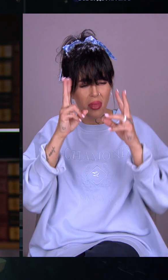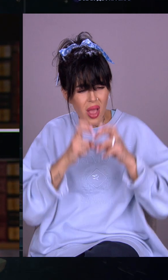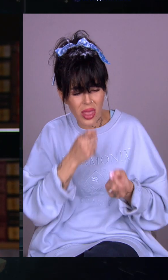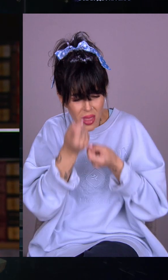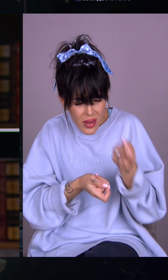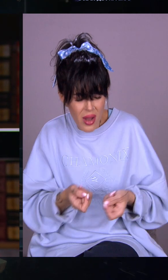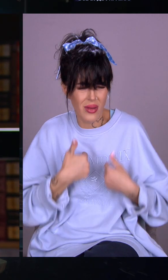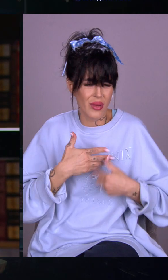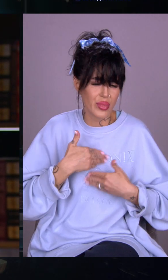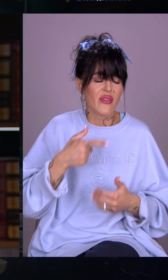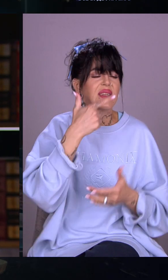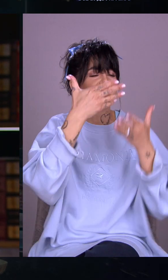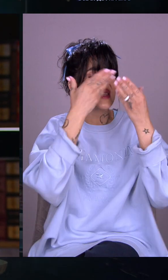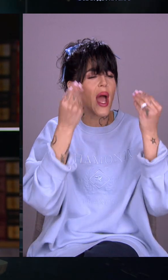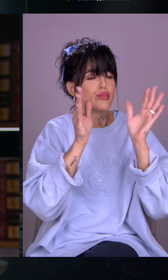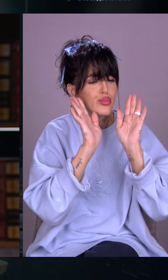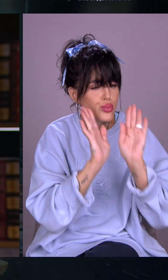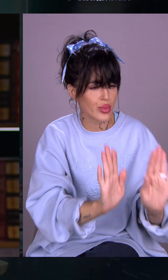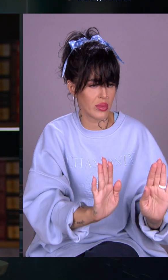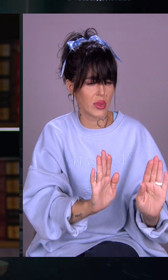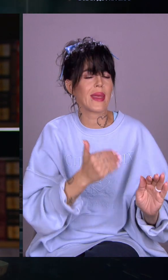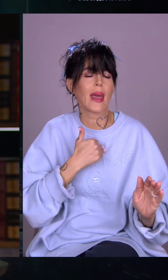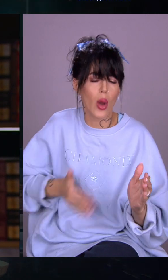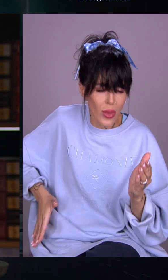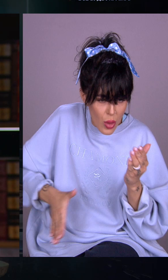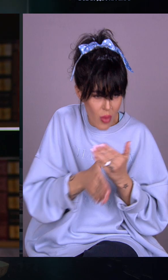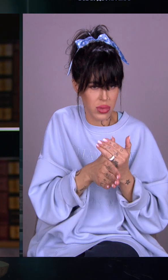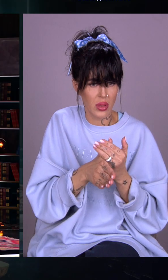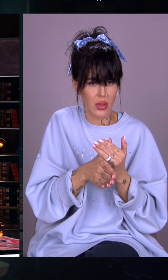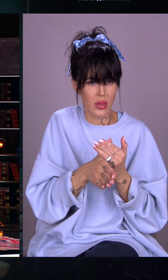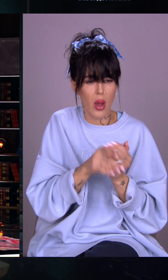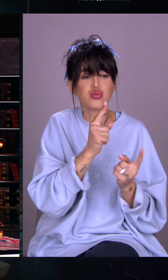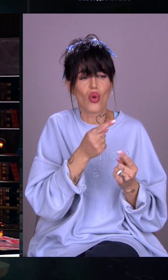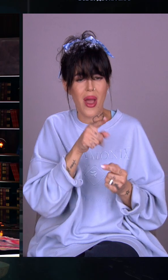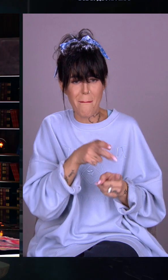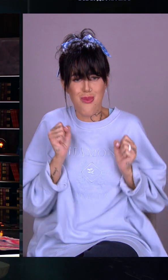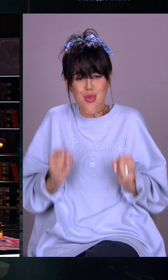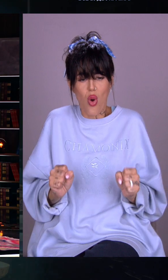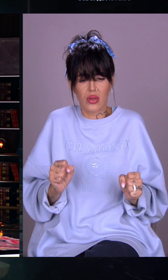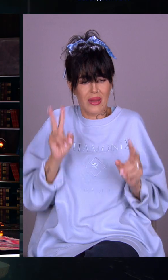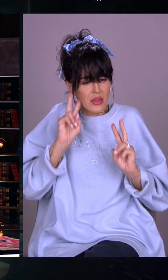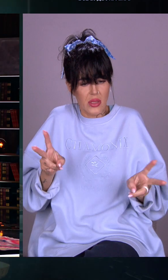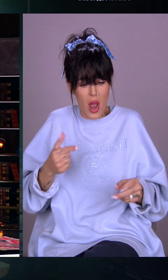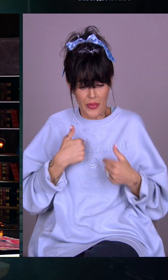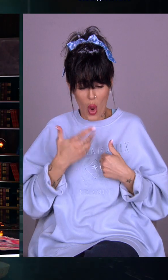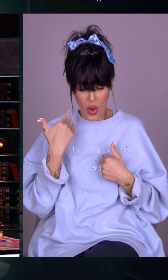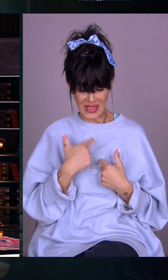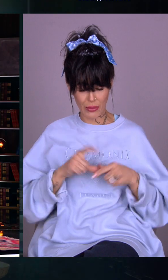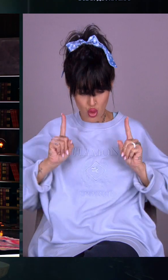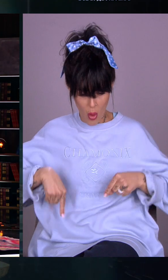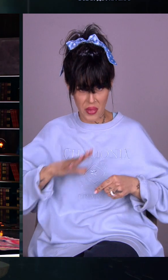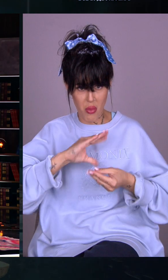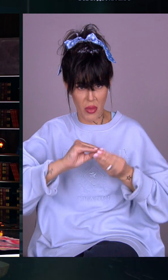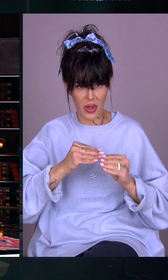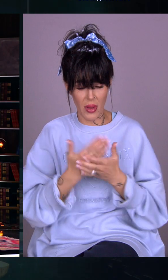це. Це не має бути для тебе взагалі трагедією. Боїться? Ми допоможемо. Угу. Він боїться, він не знає. В мене у самого була ця проблема. Я коли лежав, я не знав, що далі